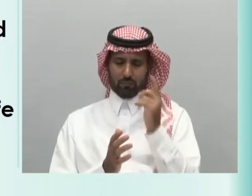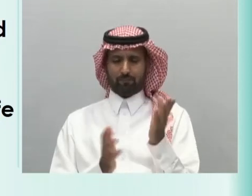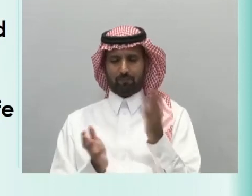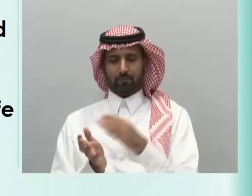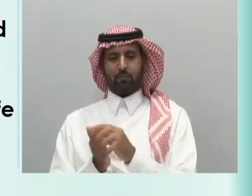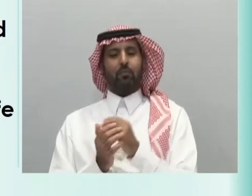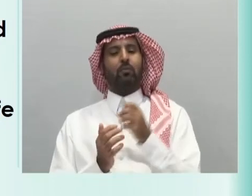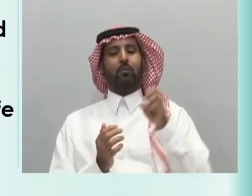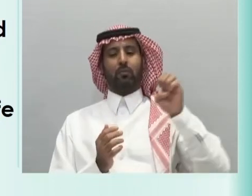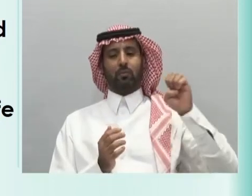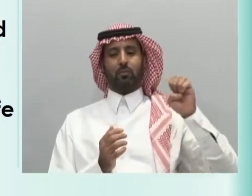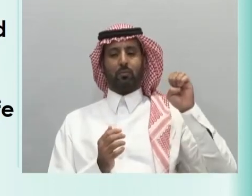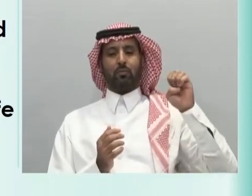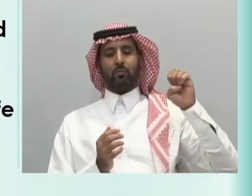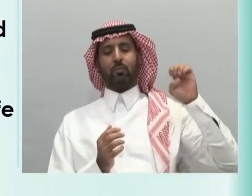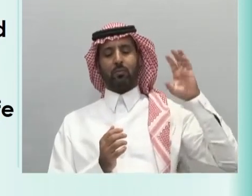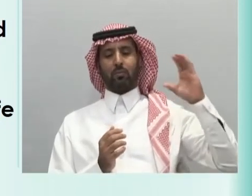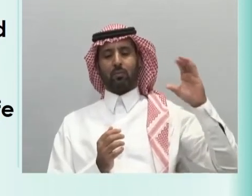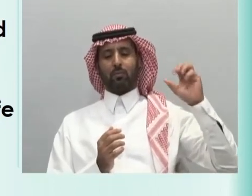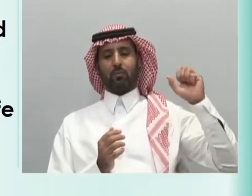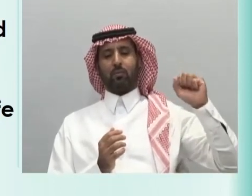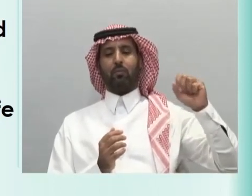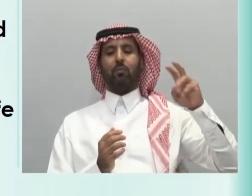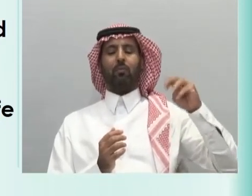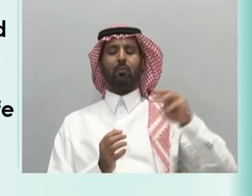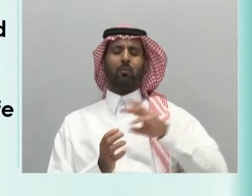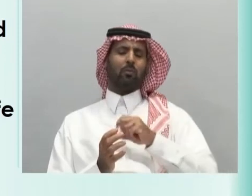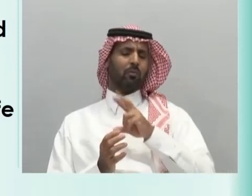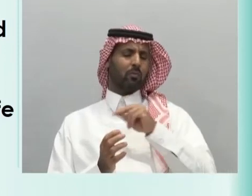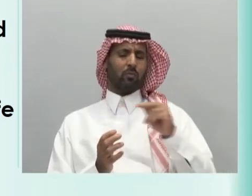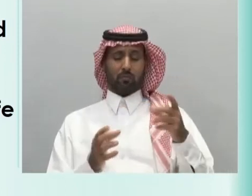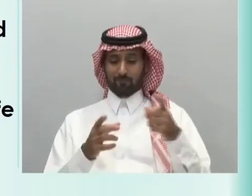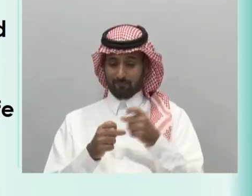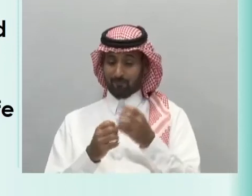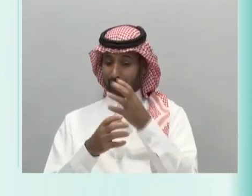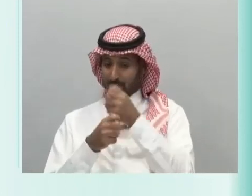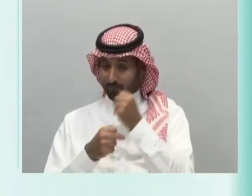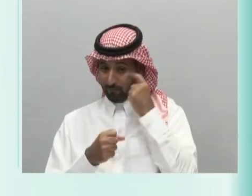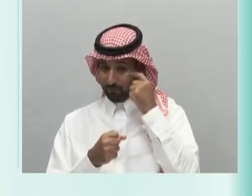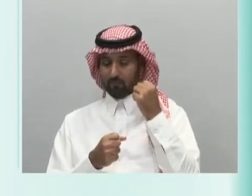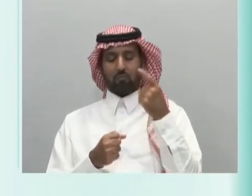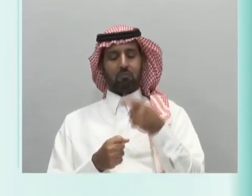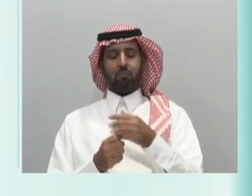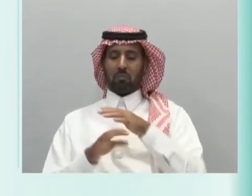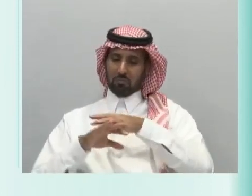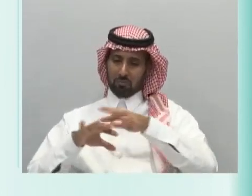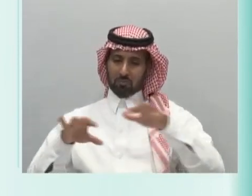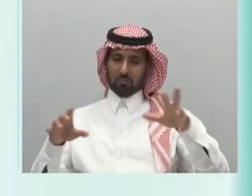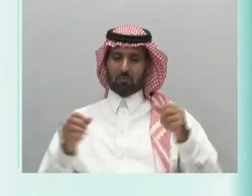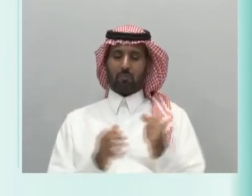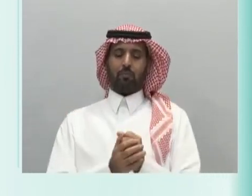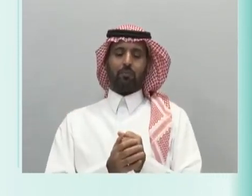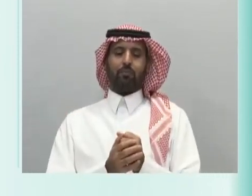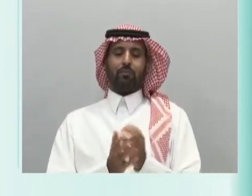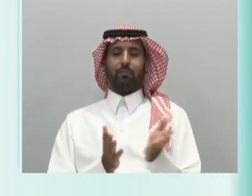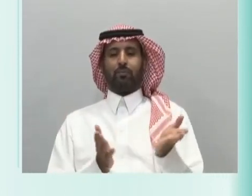The ecosystem of the nature means حماية البيئة أو الاهتمام بالبيئة in general. Okay, now